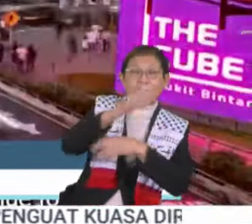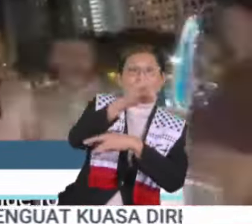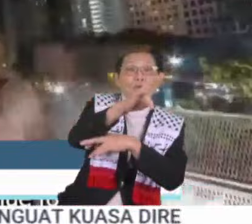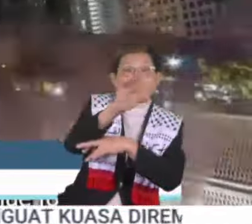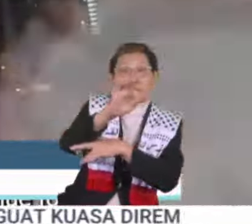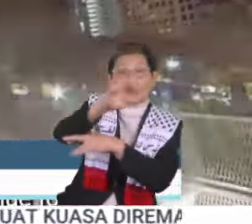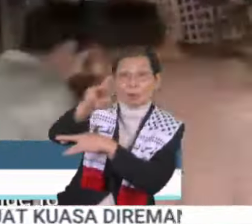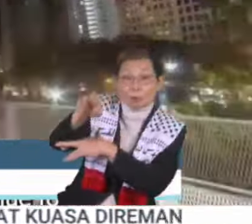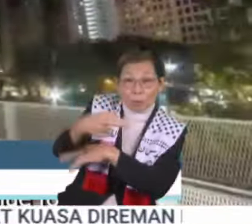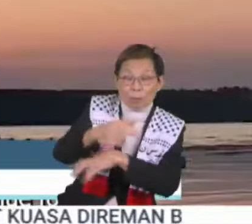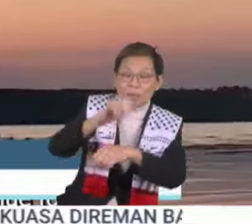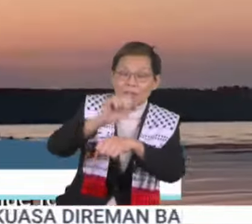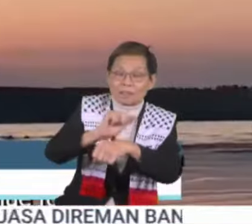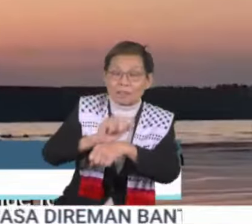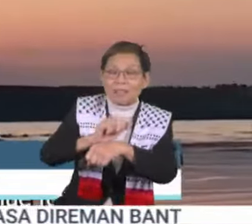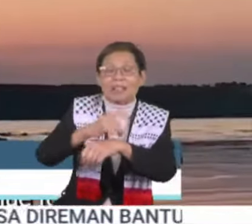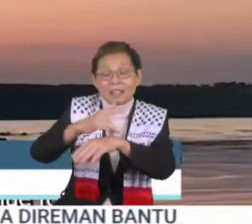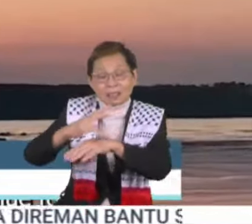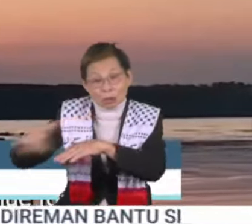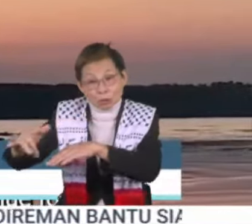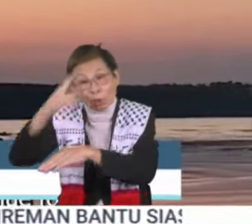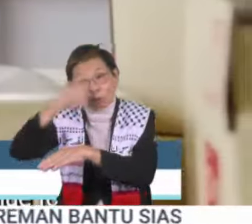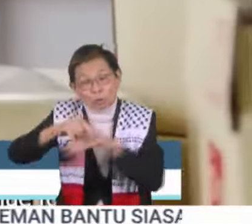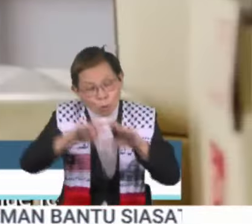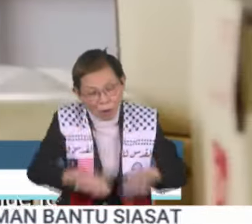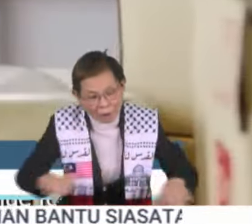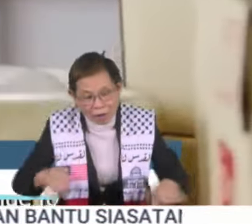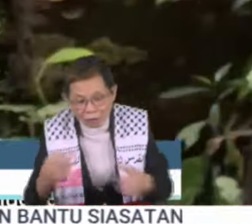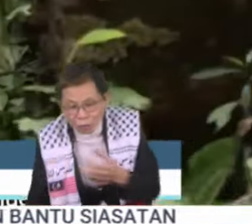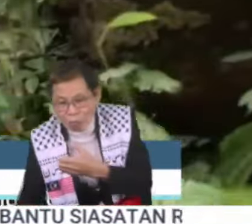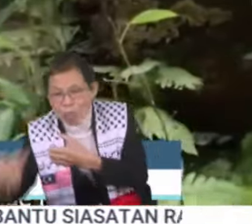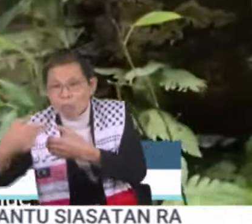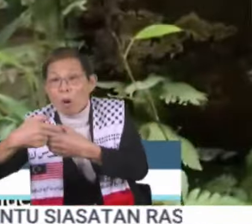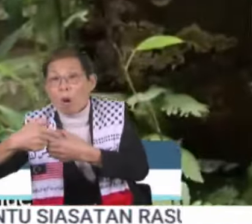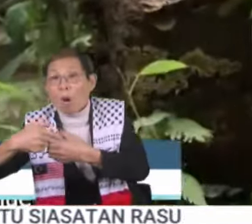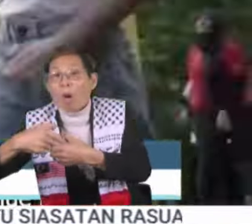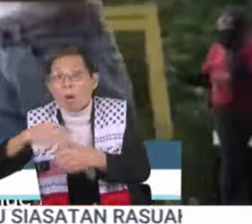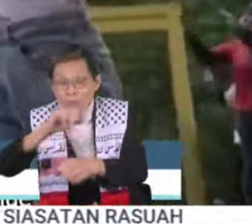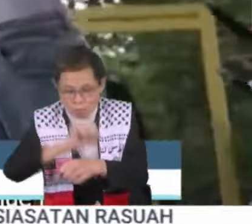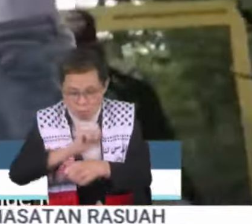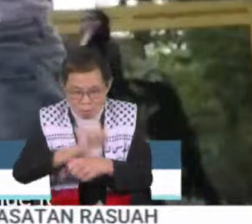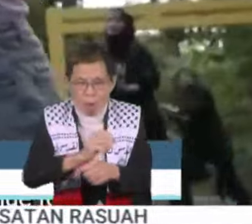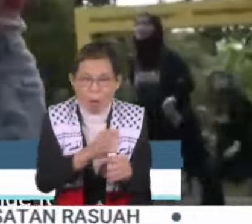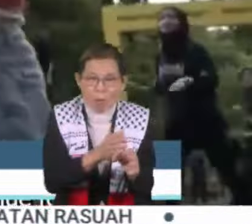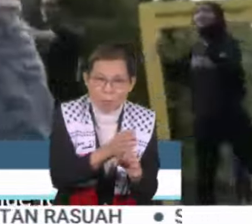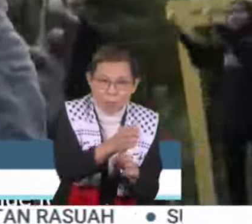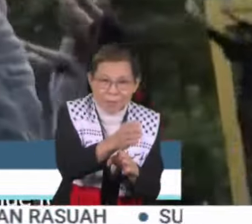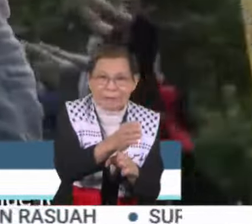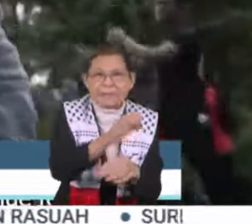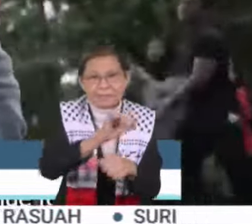79,000 anak-anak kita untuk mencebur diri dalam bidang